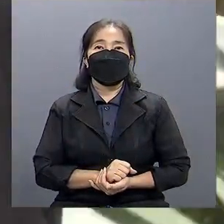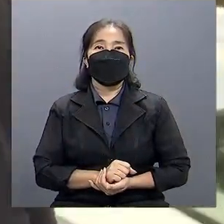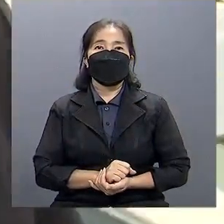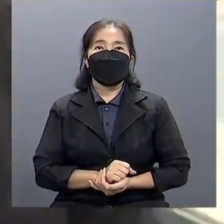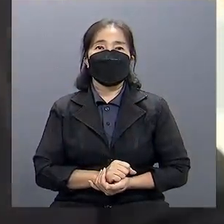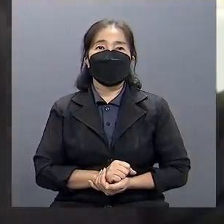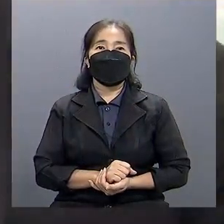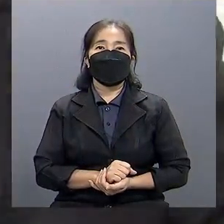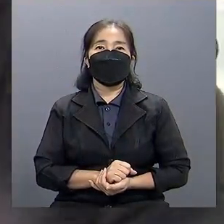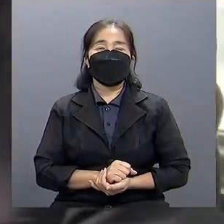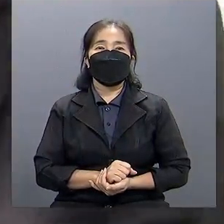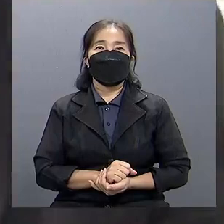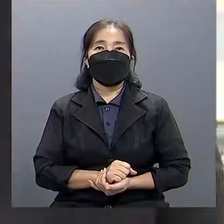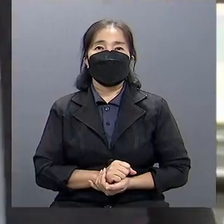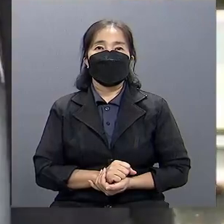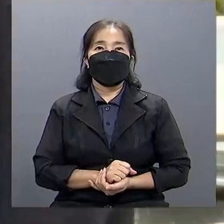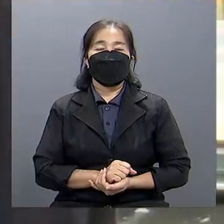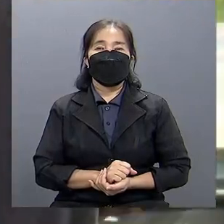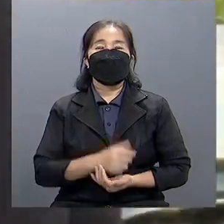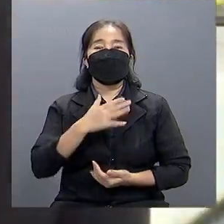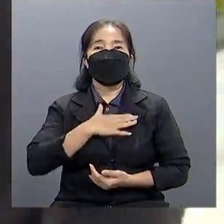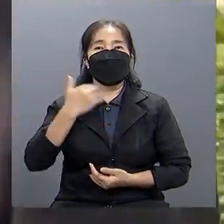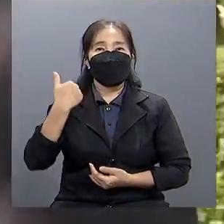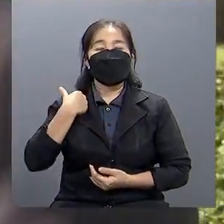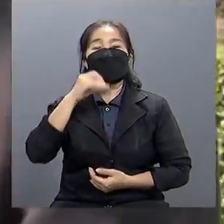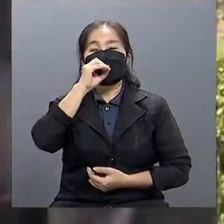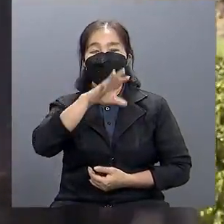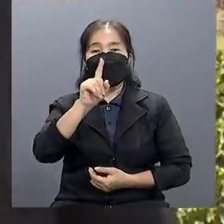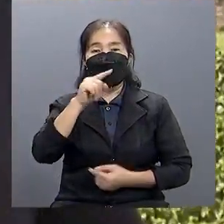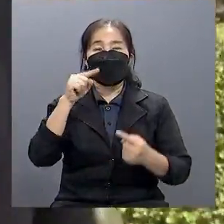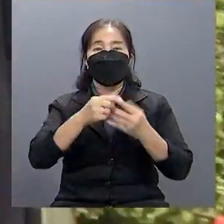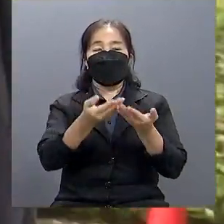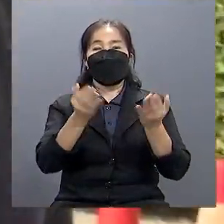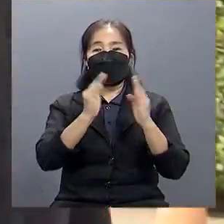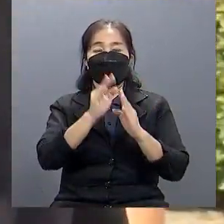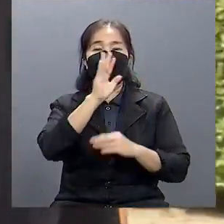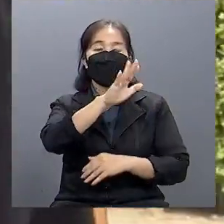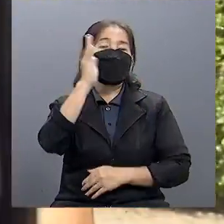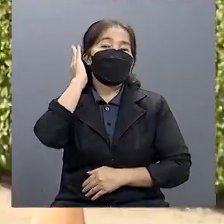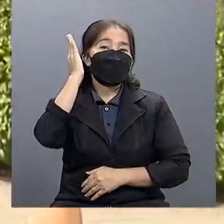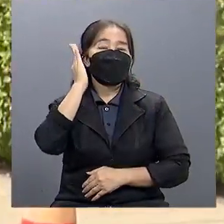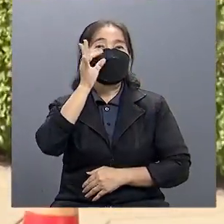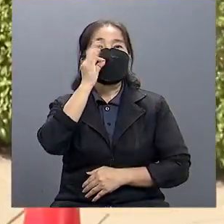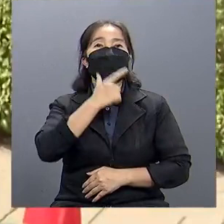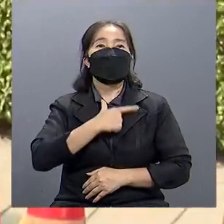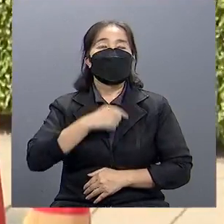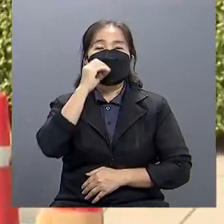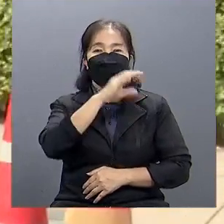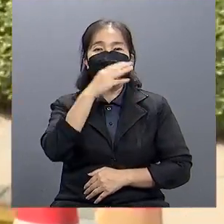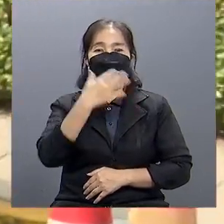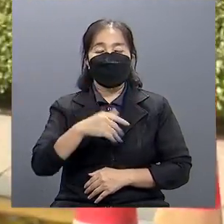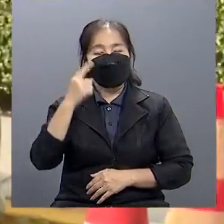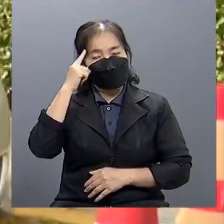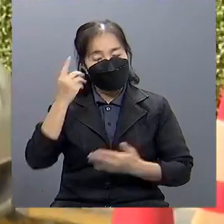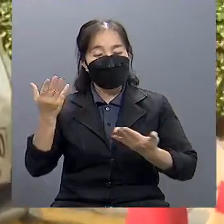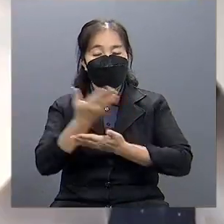ขณะเดียวกันนายรัศดาก็ได้แจ้งผลคำพิพากษาแก่ครอบครัวของนายชัยภูมิแล้วนะคะแล้วก็จะหารือกันอีกครั้งถึงเรื่อง